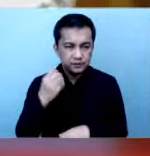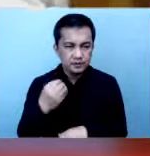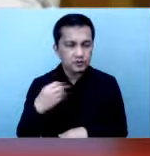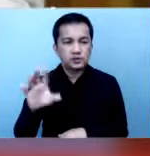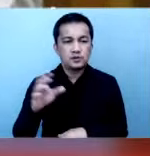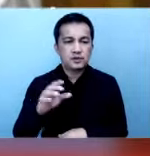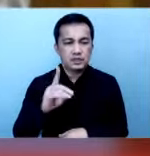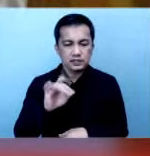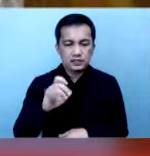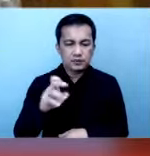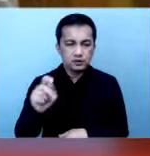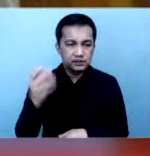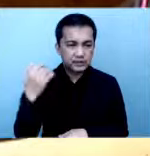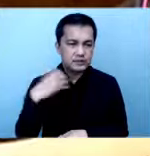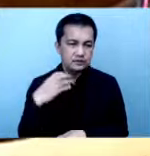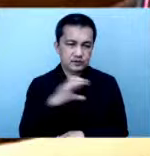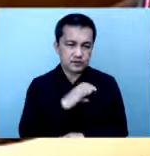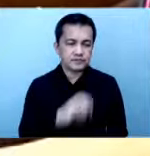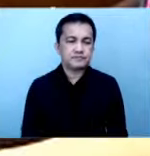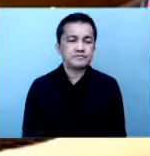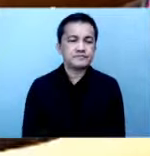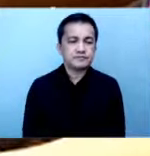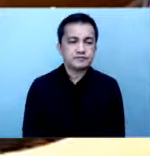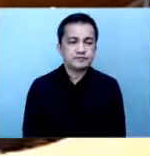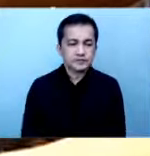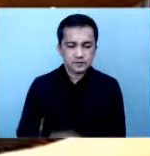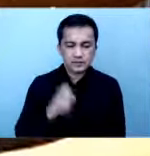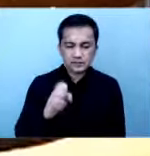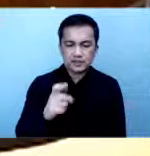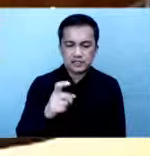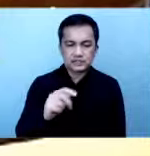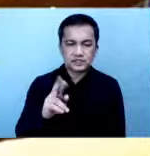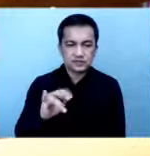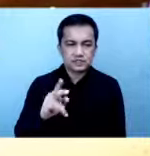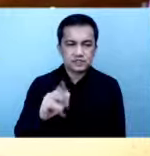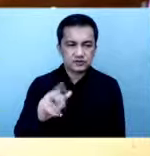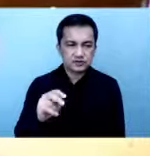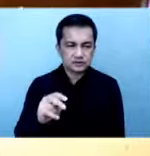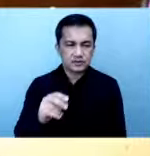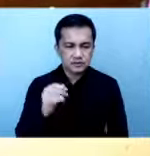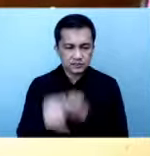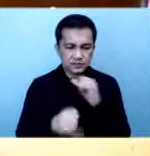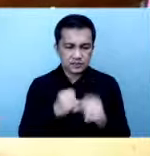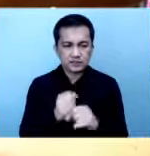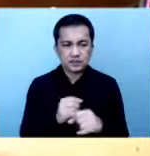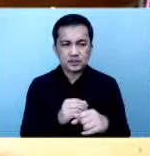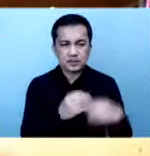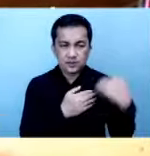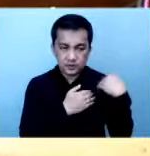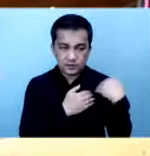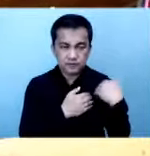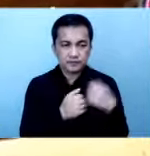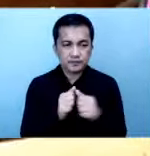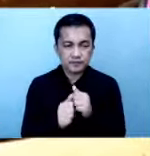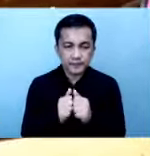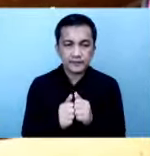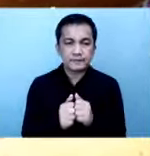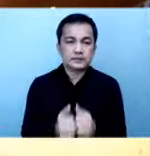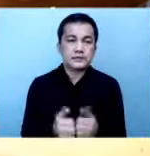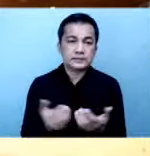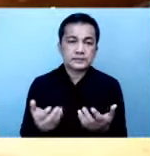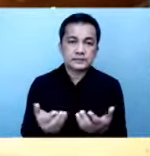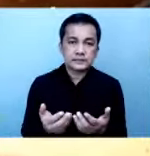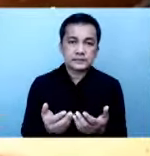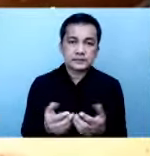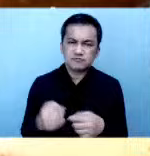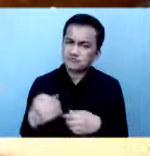dating mambabatas. Kung sa extradition po kasi, magiging international obligation yun, which means that it will take